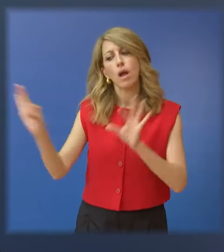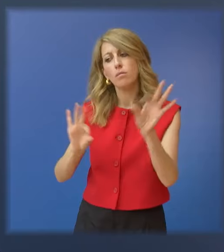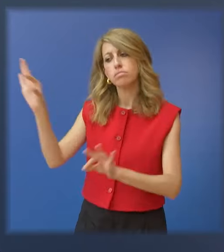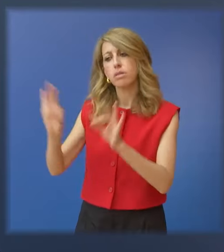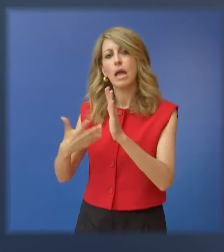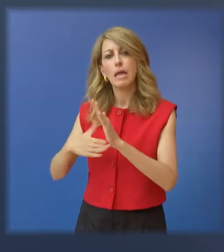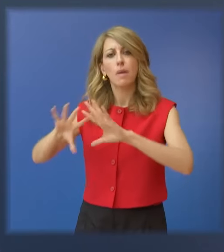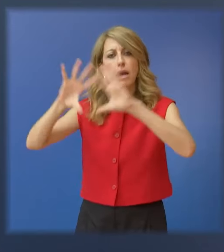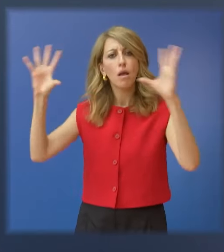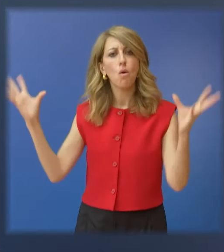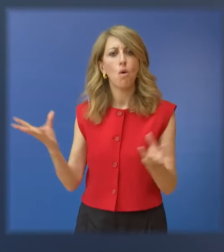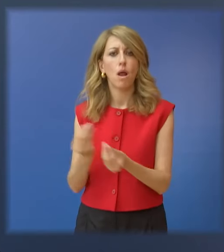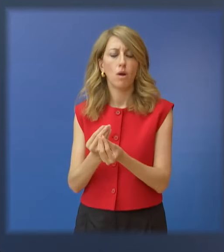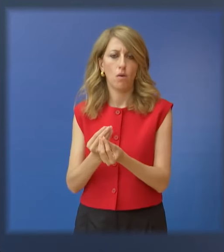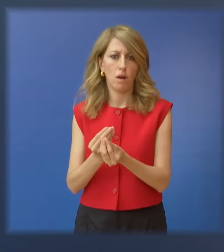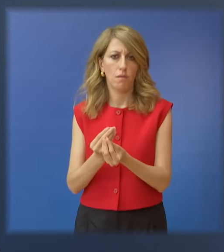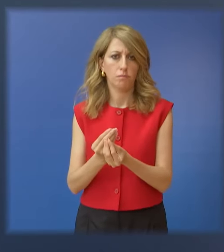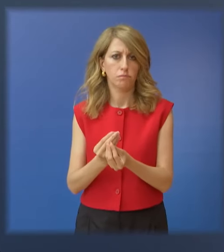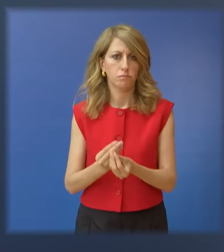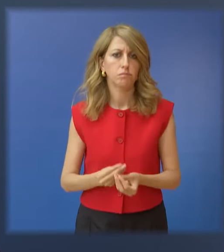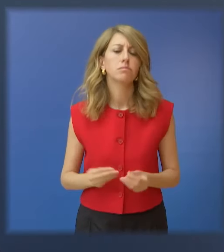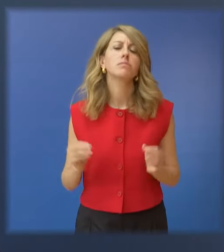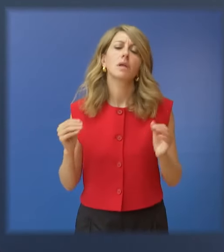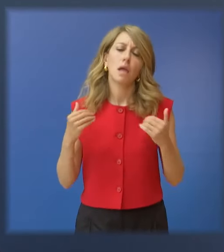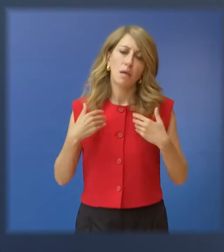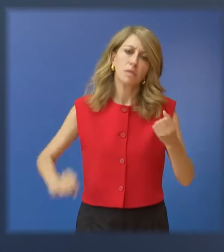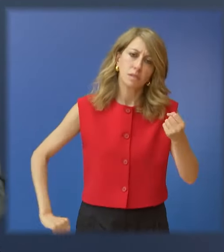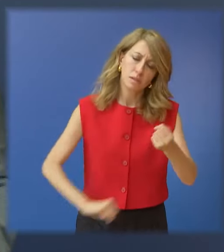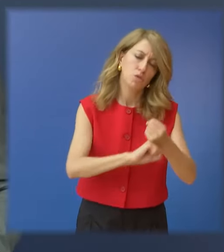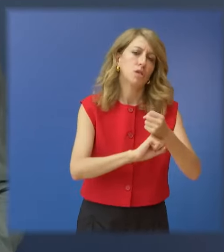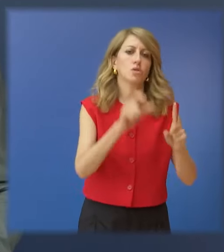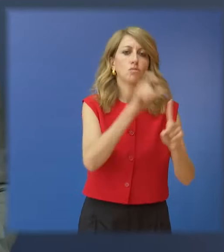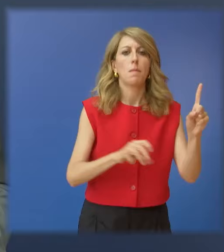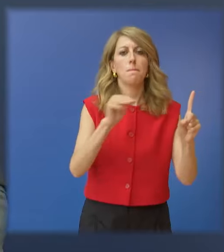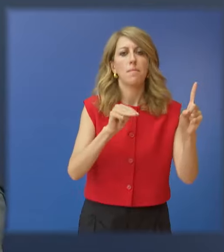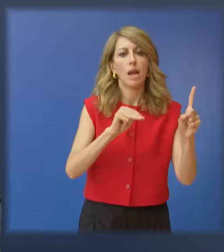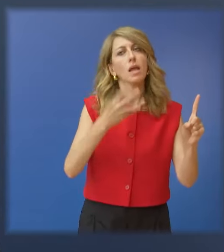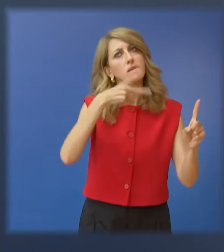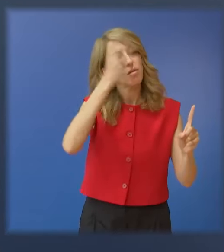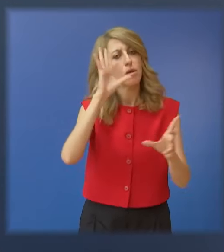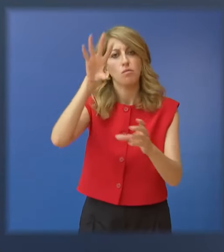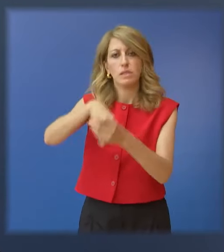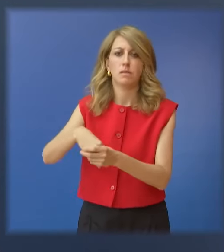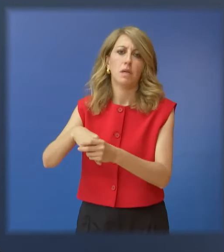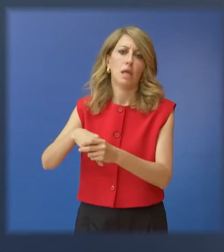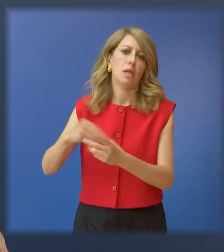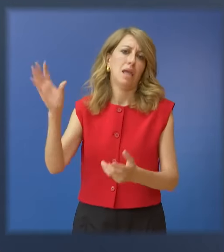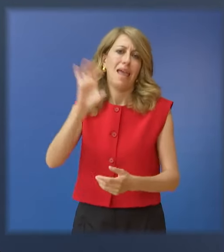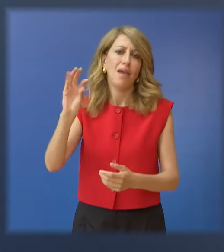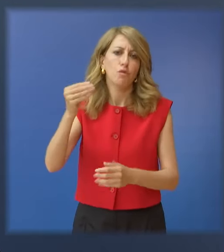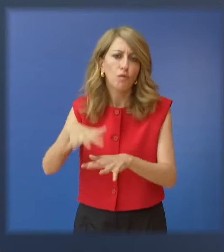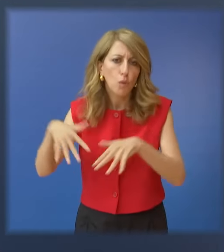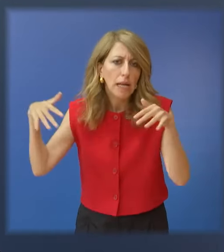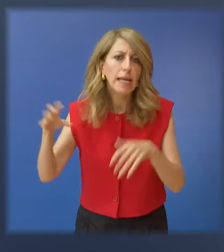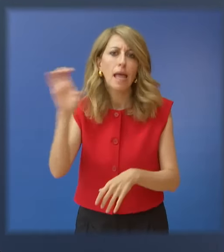κόμα ως έλος της ελληνική αντιπροσωπία της νέας ηιτς είναι αδιαμφισβήτητη ελάτε κύριε εκπρόσωπε